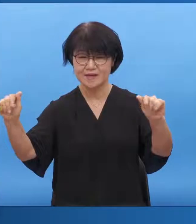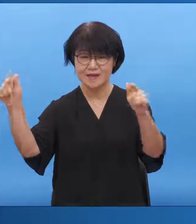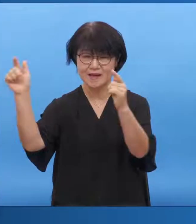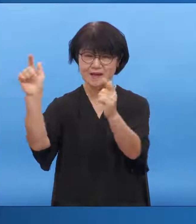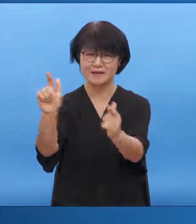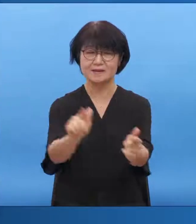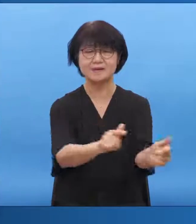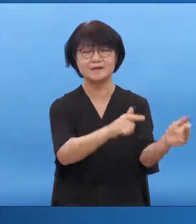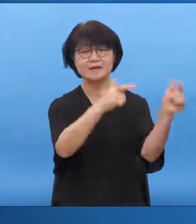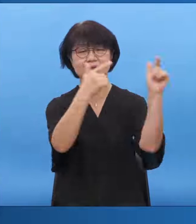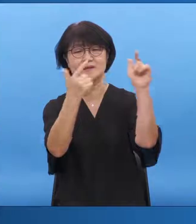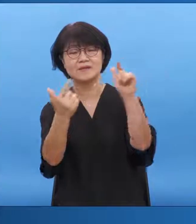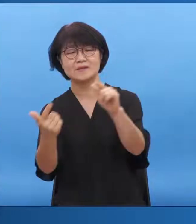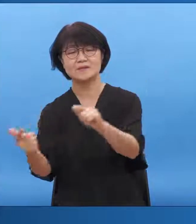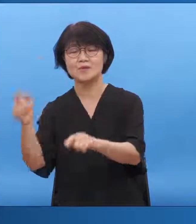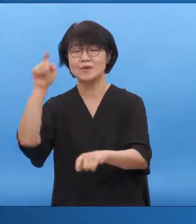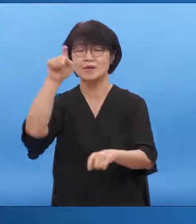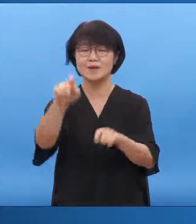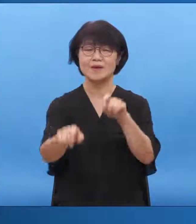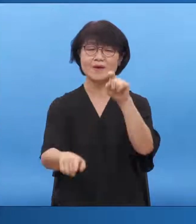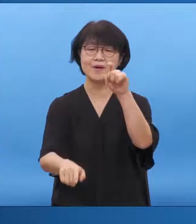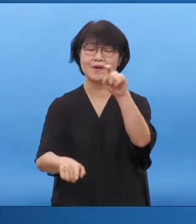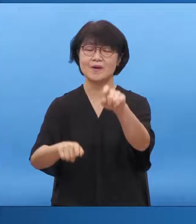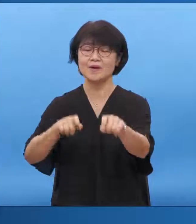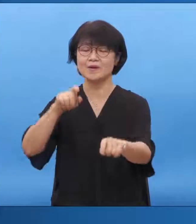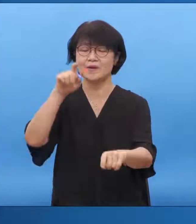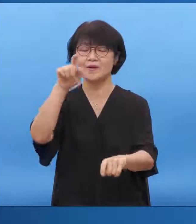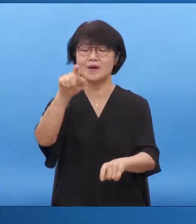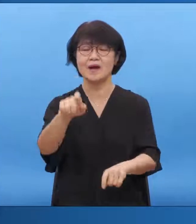메마른 땅을 종일